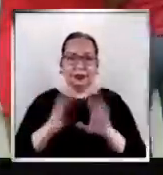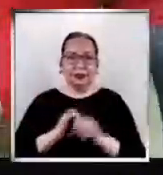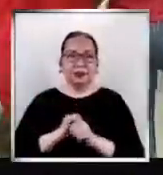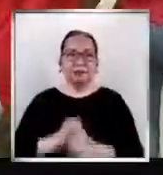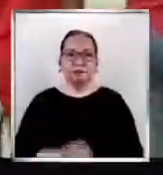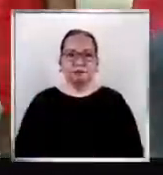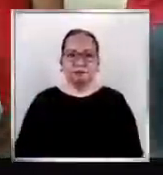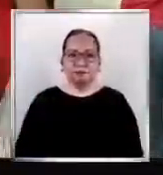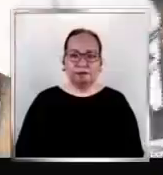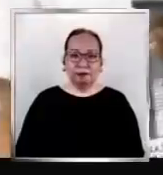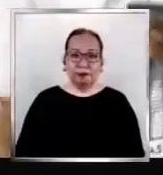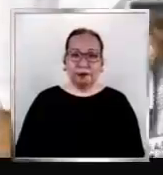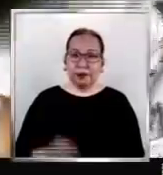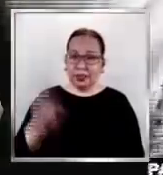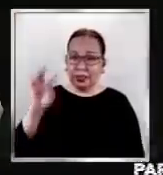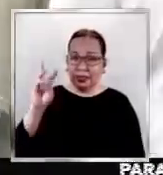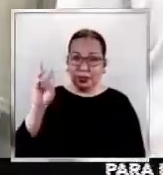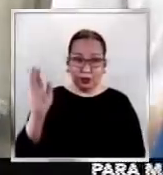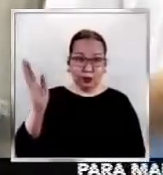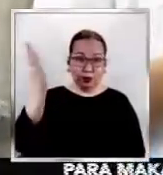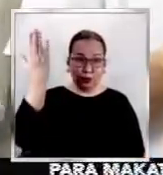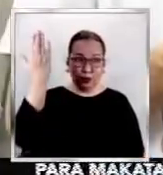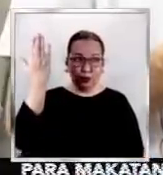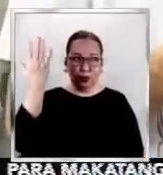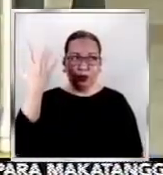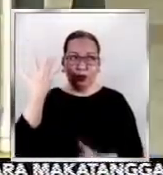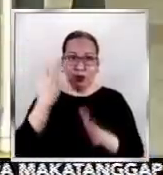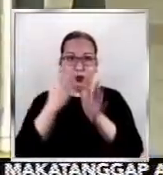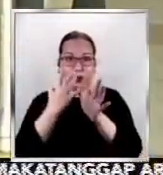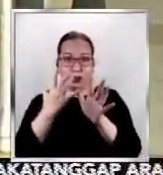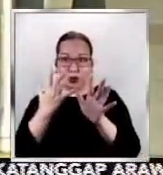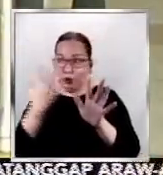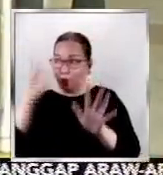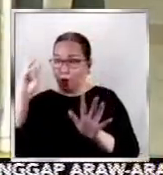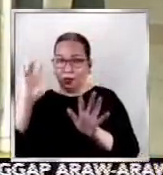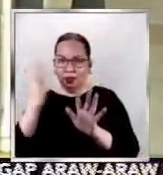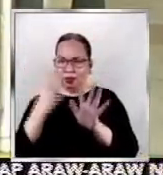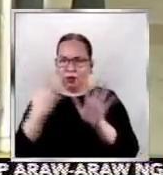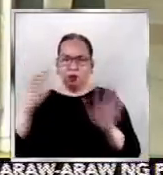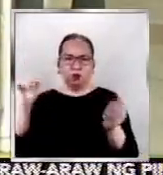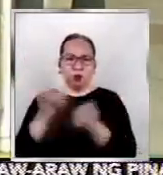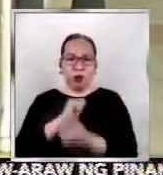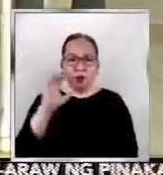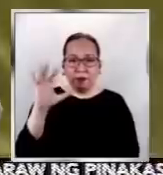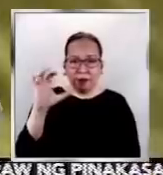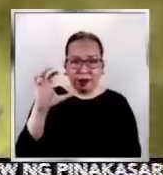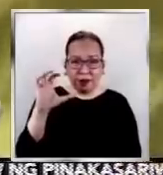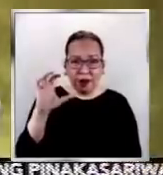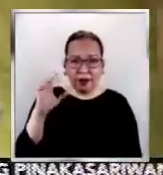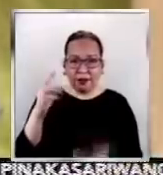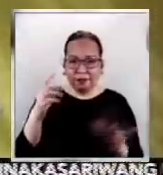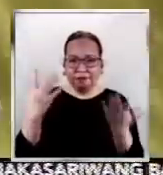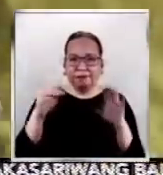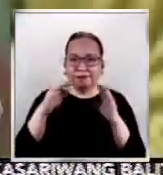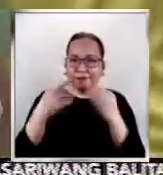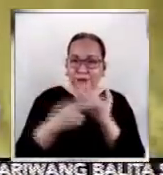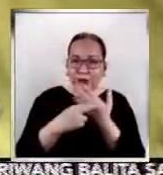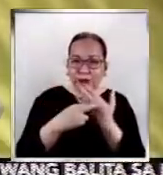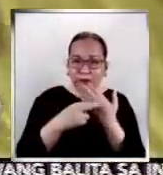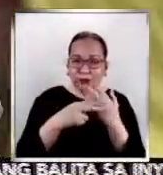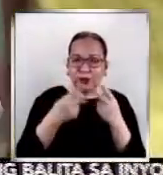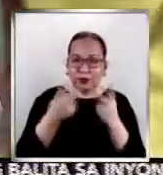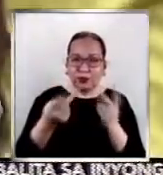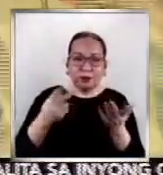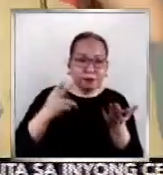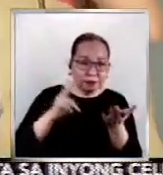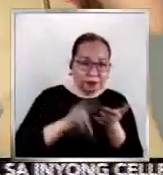Alas 6 pa lang ng umaga, ubos na ang 500 slots para sa mga taga-District 2 ng Marikina para sa huling araw ng voter registration